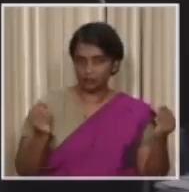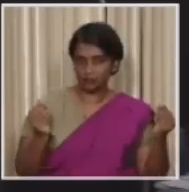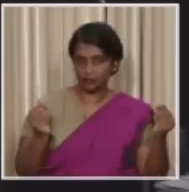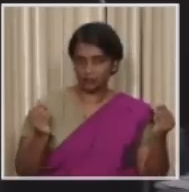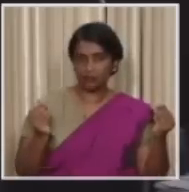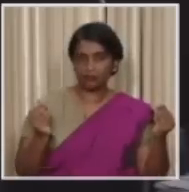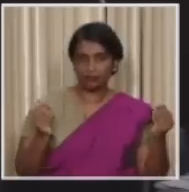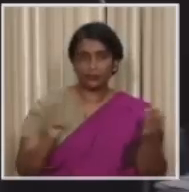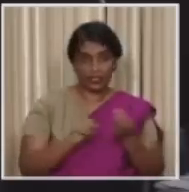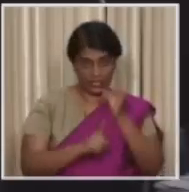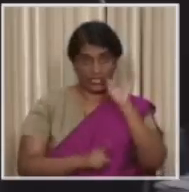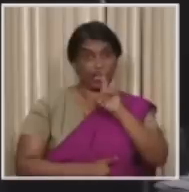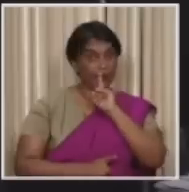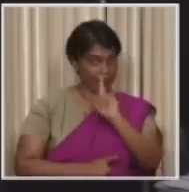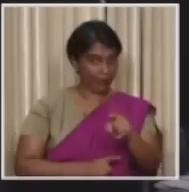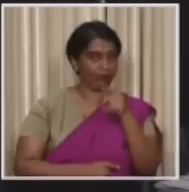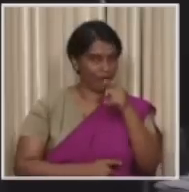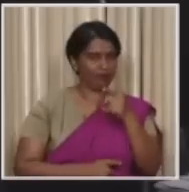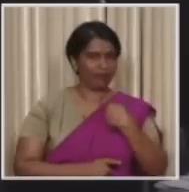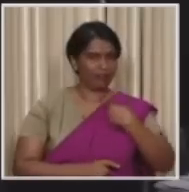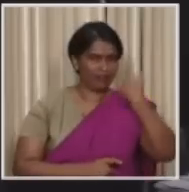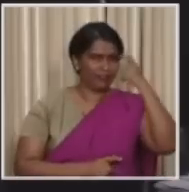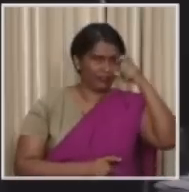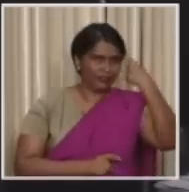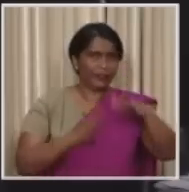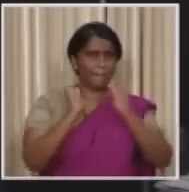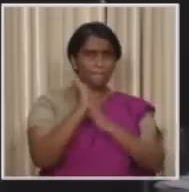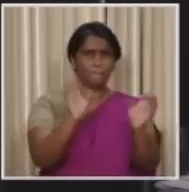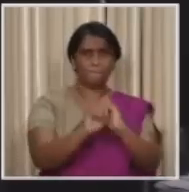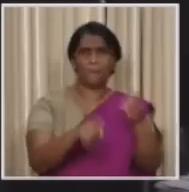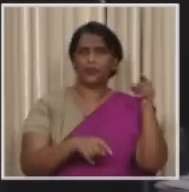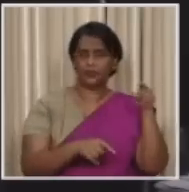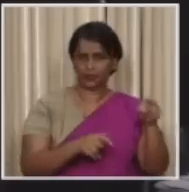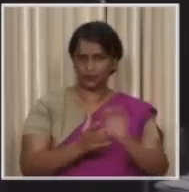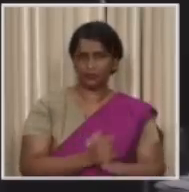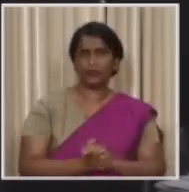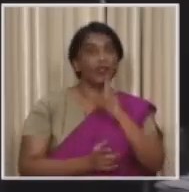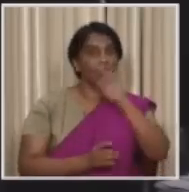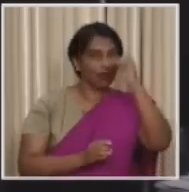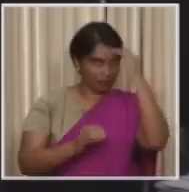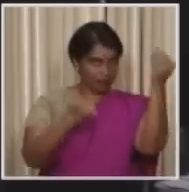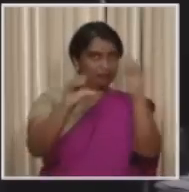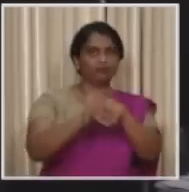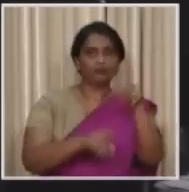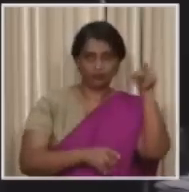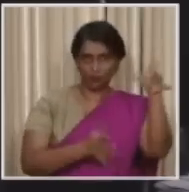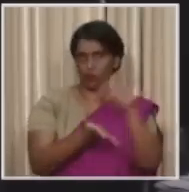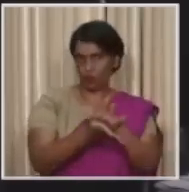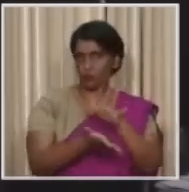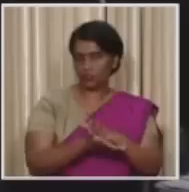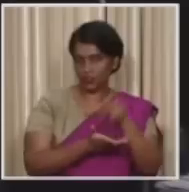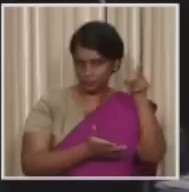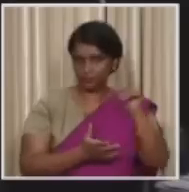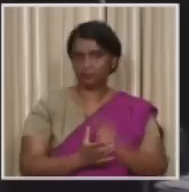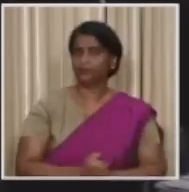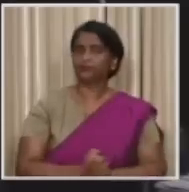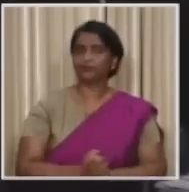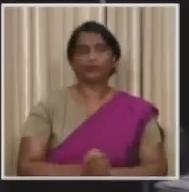මේ ජනාධිපතිතුමා කිව්ව එක මම දැක මාධ්‍ය එහෙම යනවා කතානායකතුමා මීඩියා මගින් තනිය උත්සවෙදී දැන්